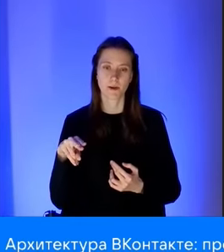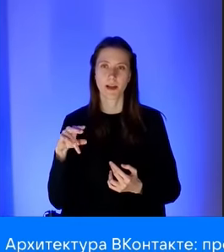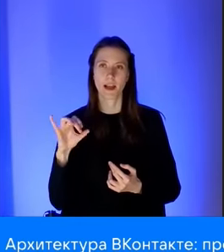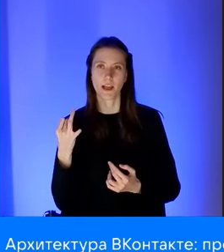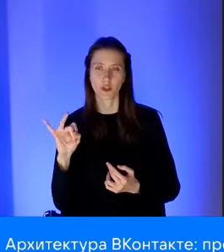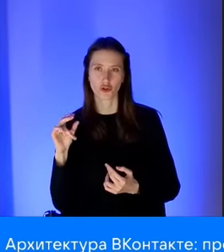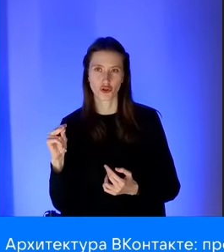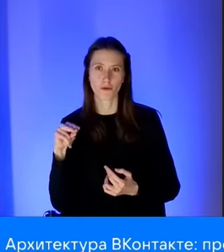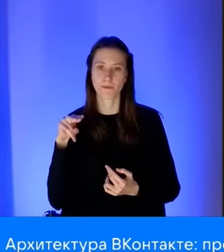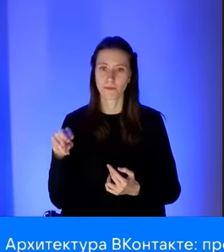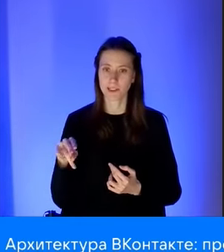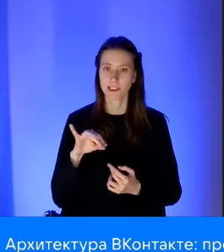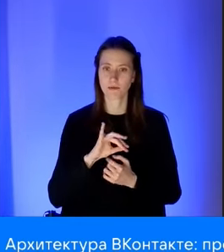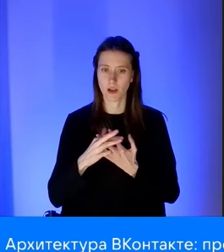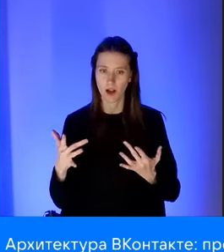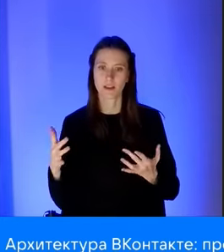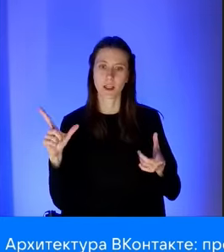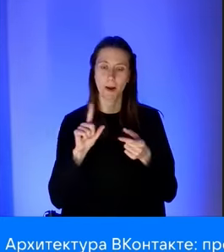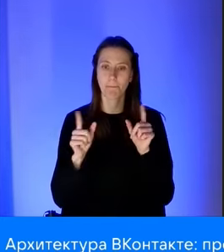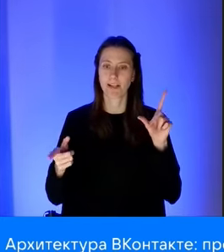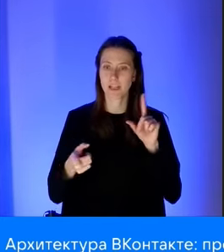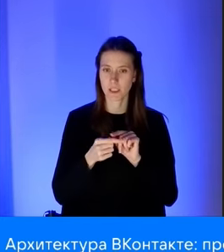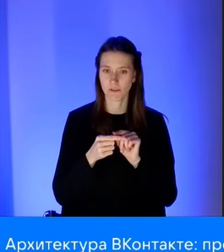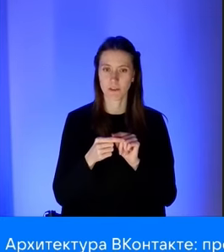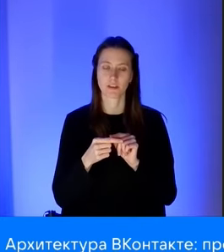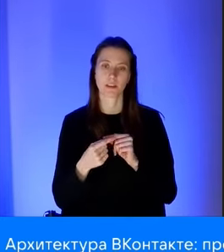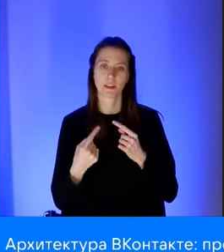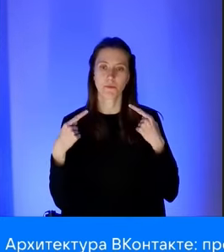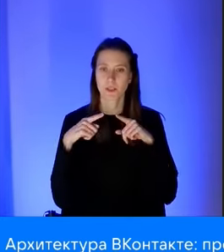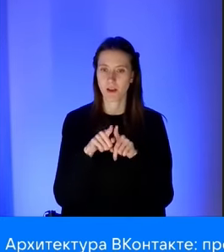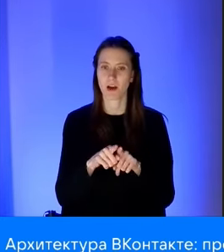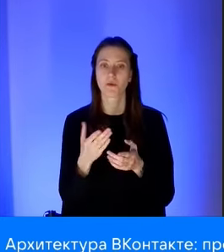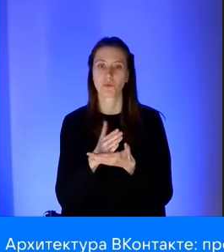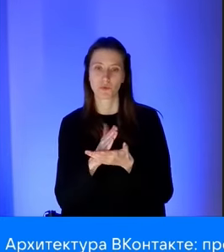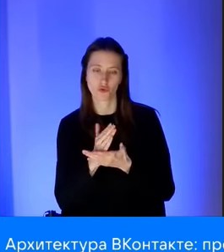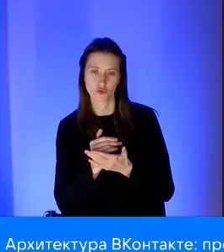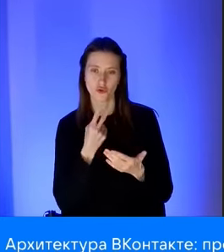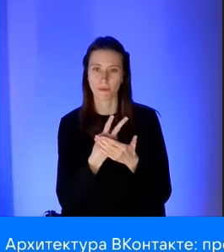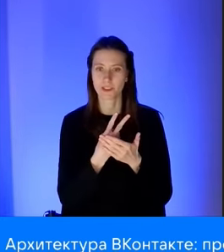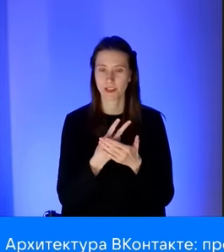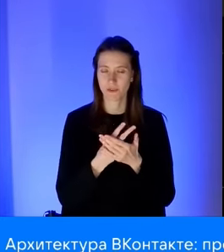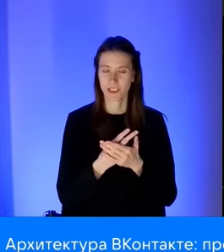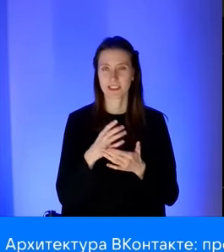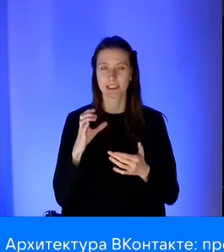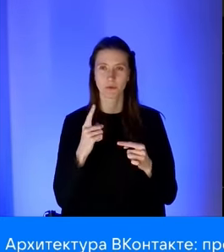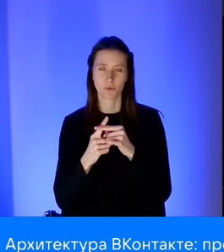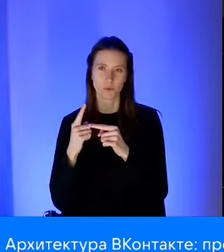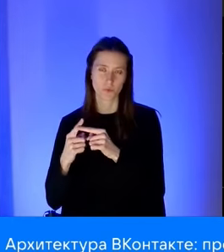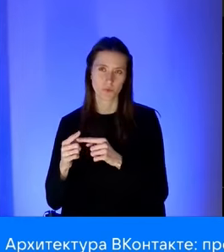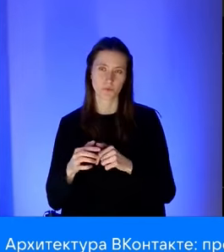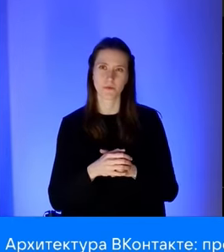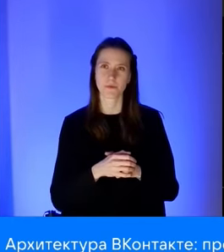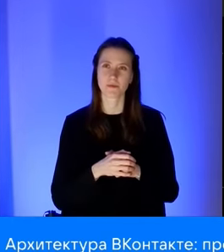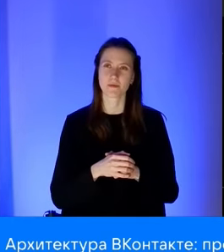типизированный rpc протокол бинарный протокол синхронизации и общения сервисами друг с другом